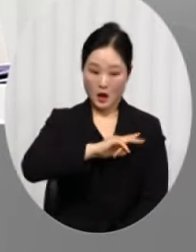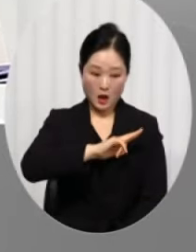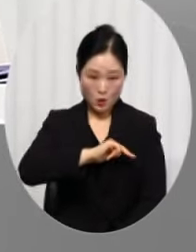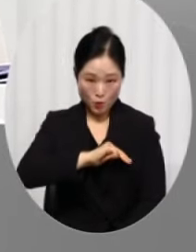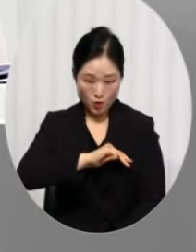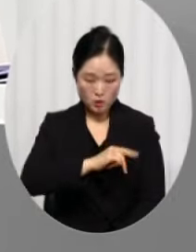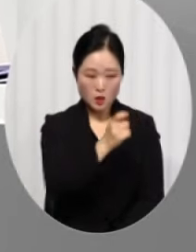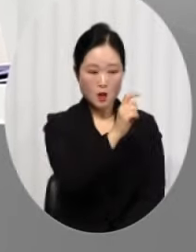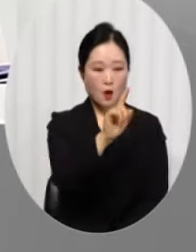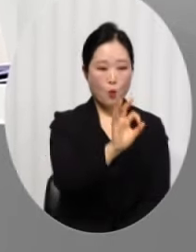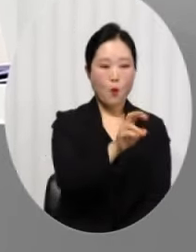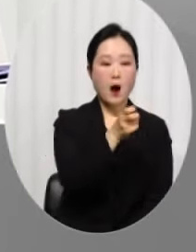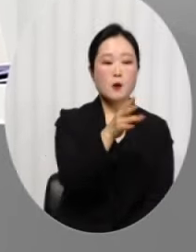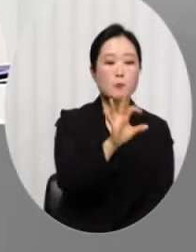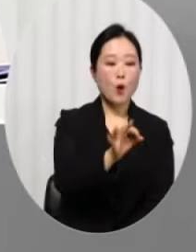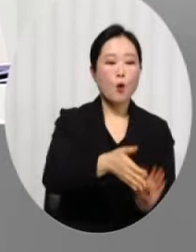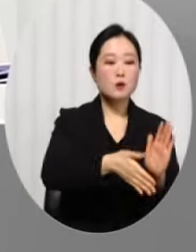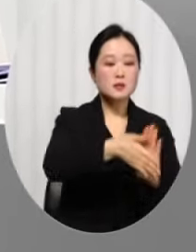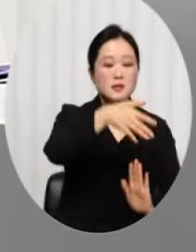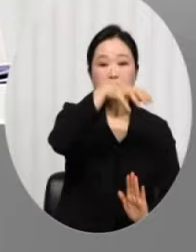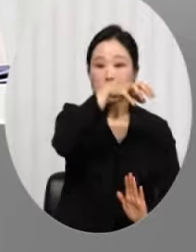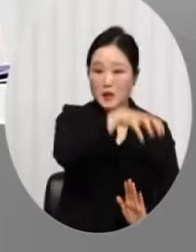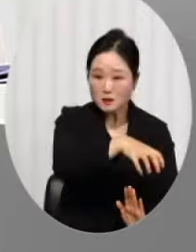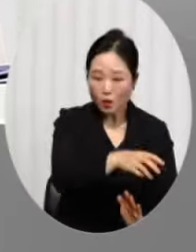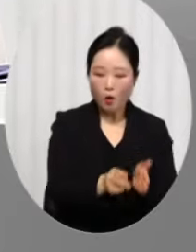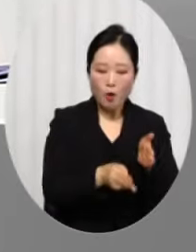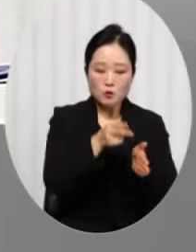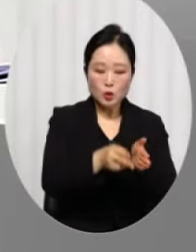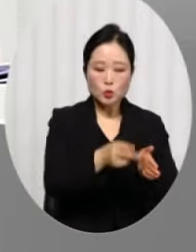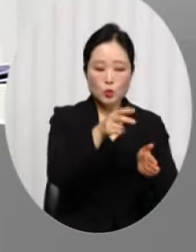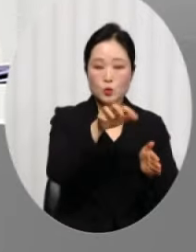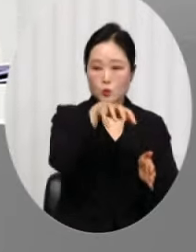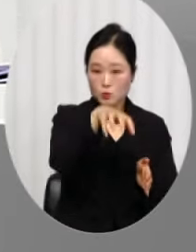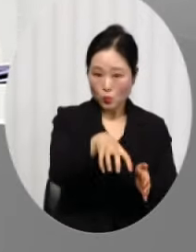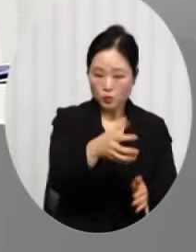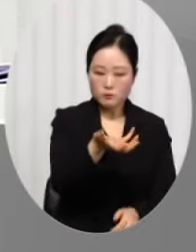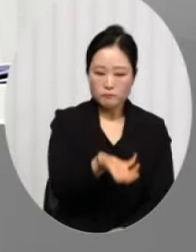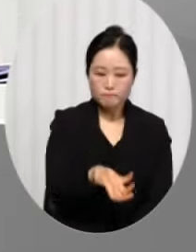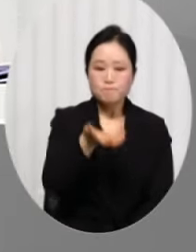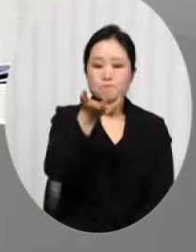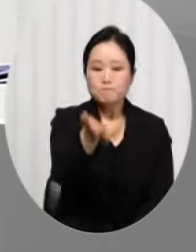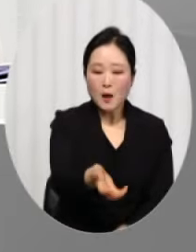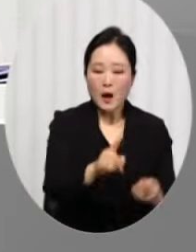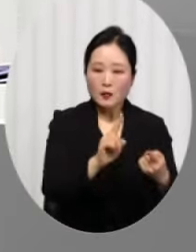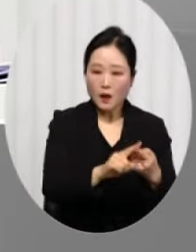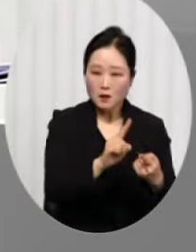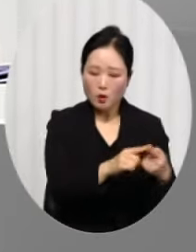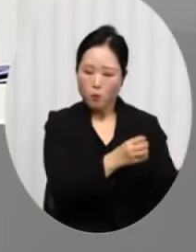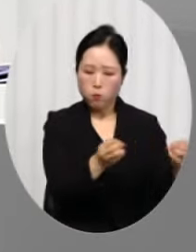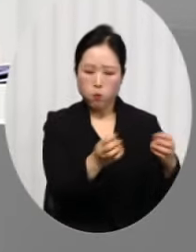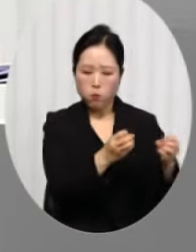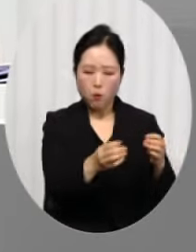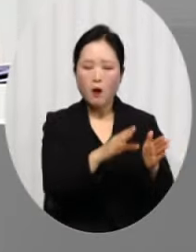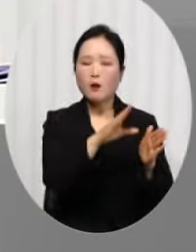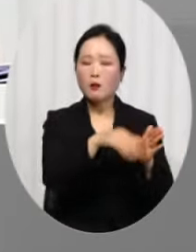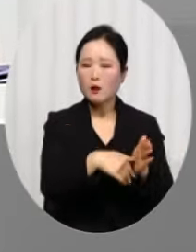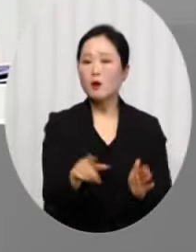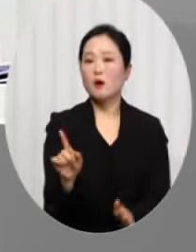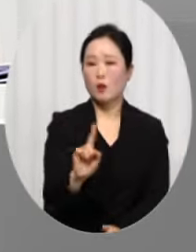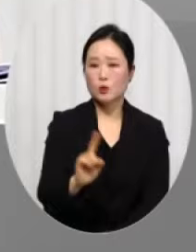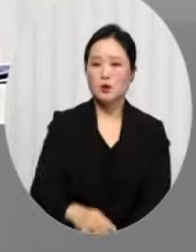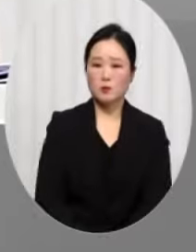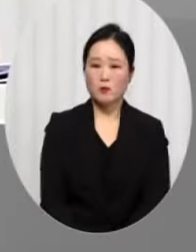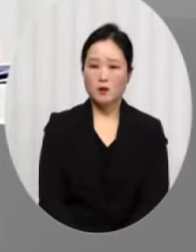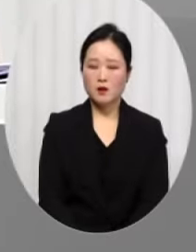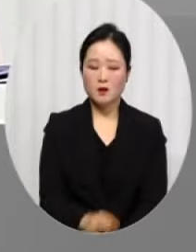때 추경호 부총리 몇번 가서 만난 줄 압니까? 차관 몇번 만난지 아십니까? 아니, 양기대 의원은 추경호 부총리도